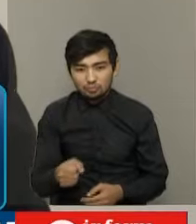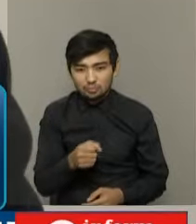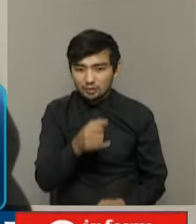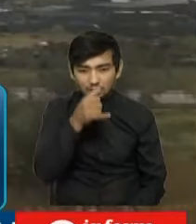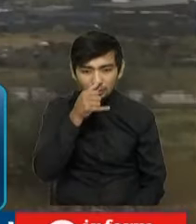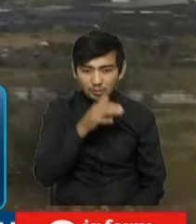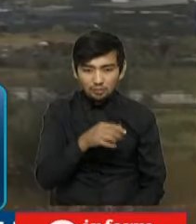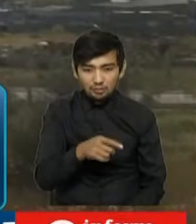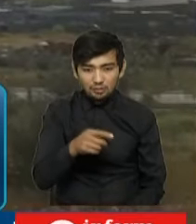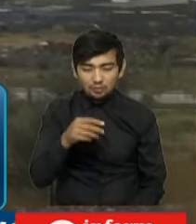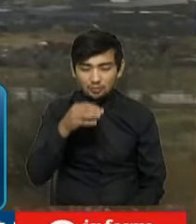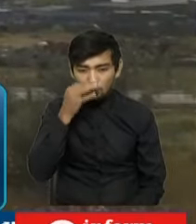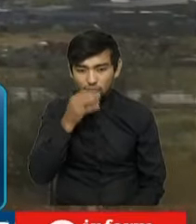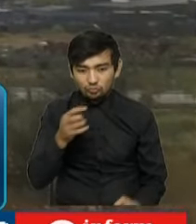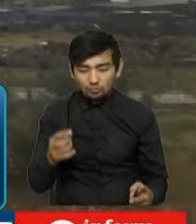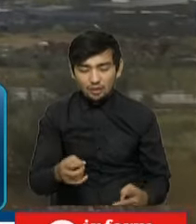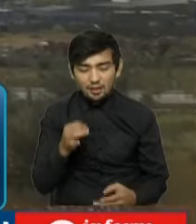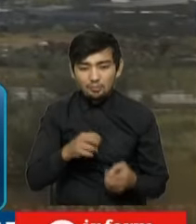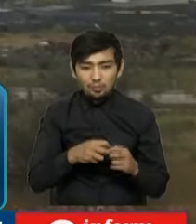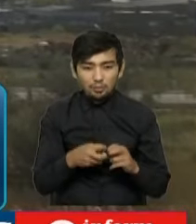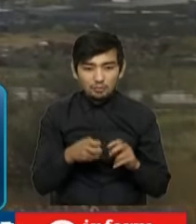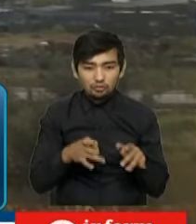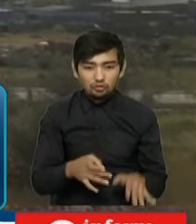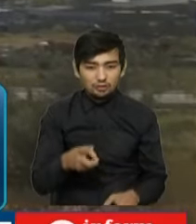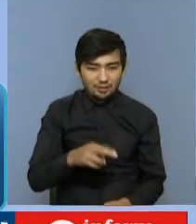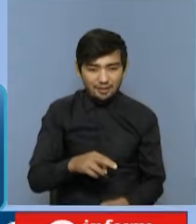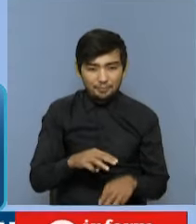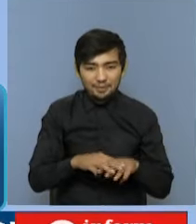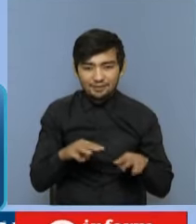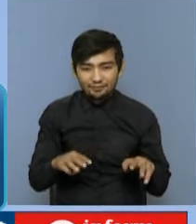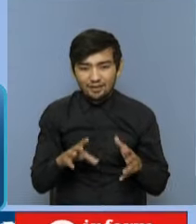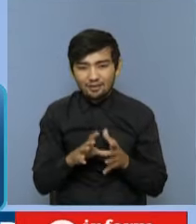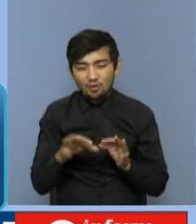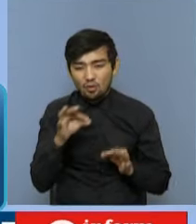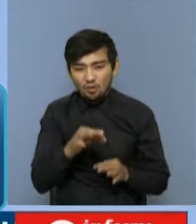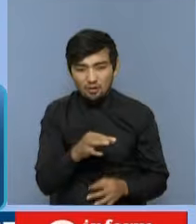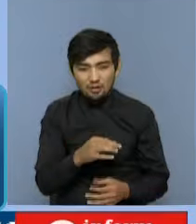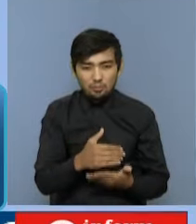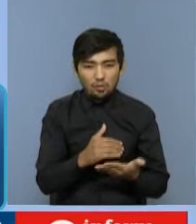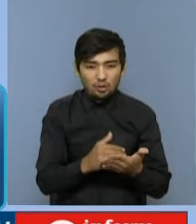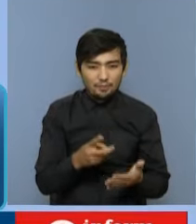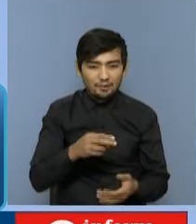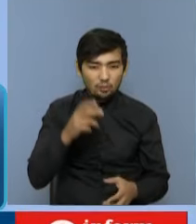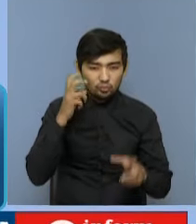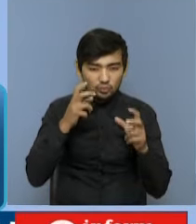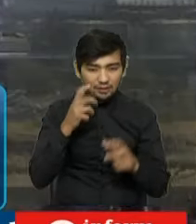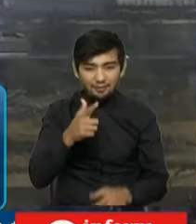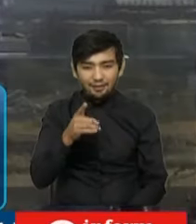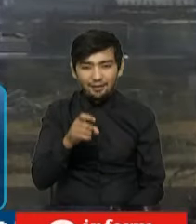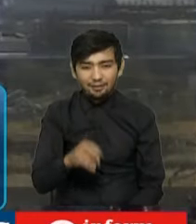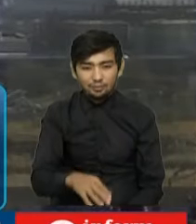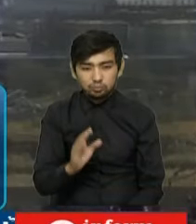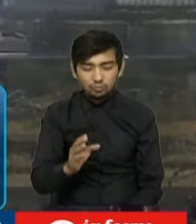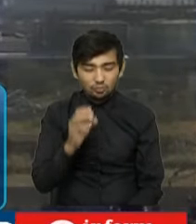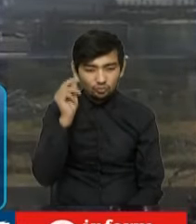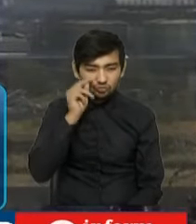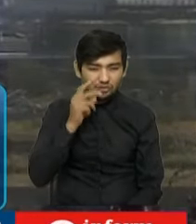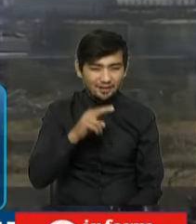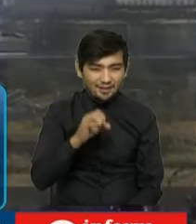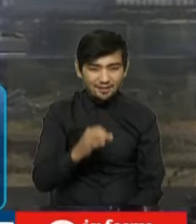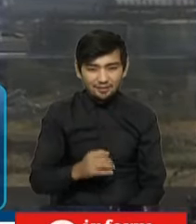сложными условиями. Для решения проблемы в Минэнерго намерены реализовывать грантовую программу для студентов. Эксперты предлагают